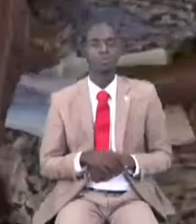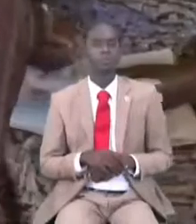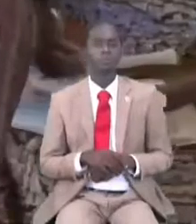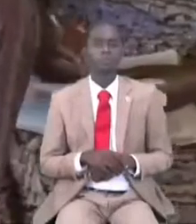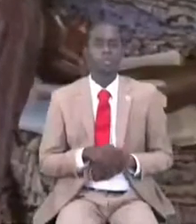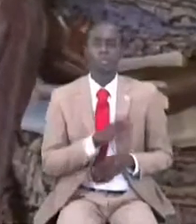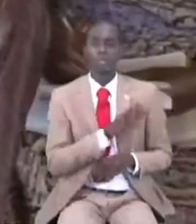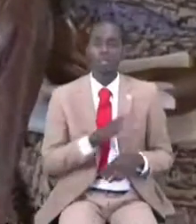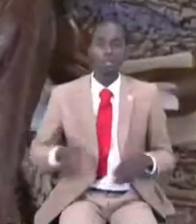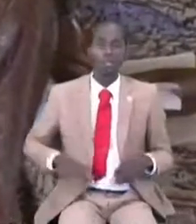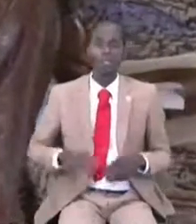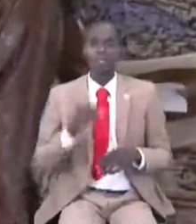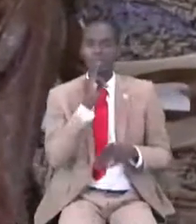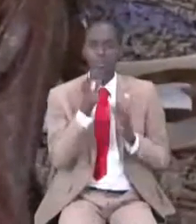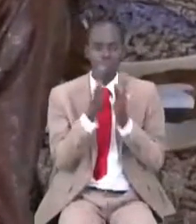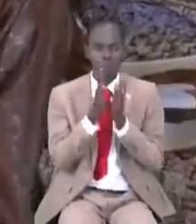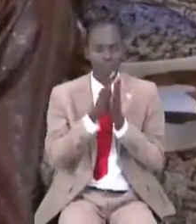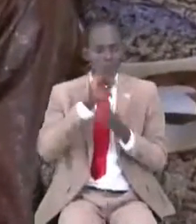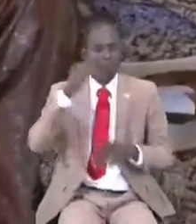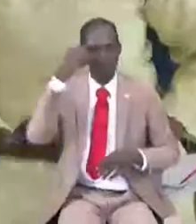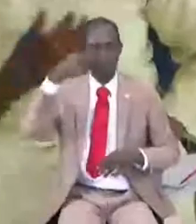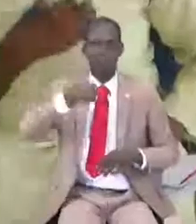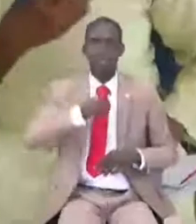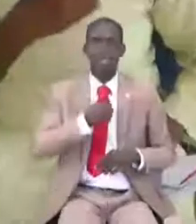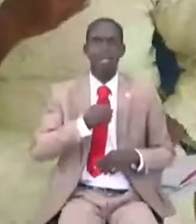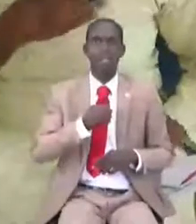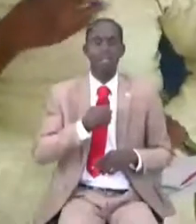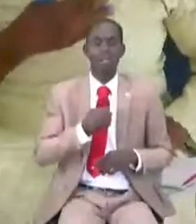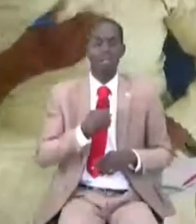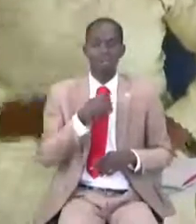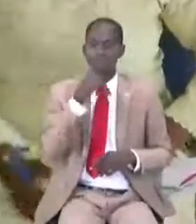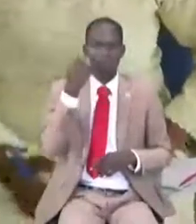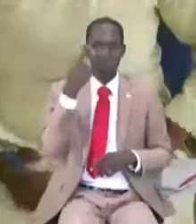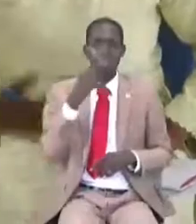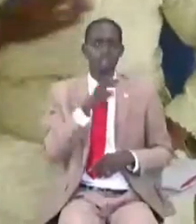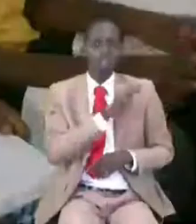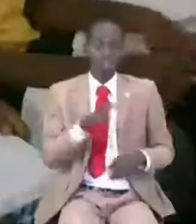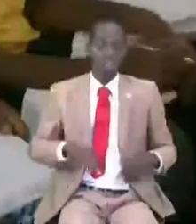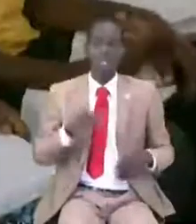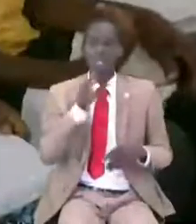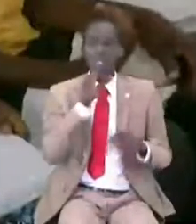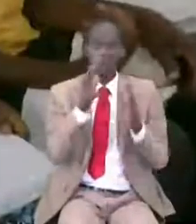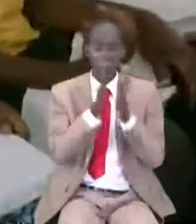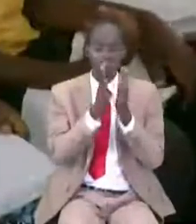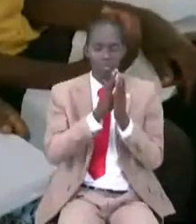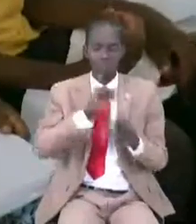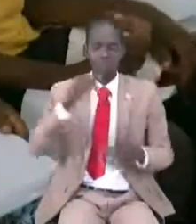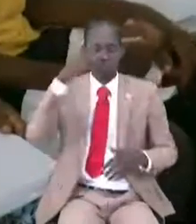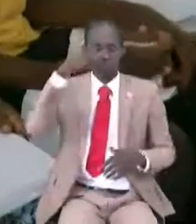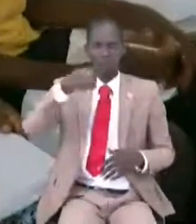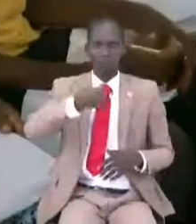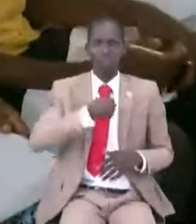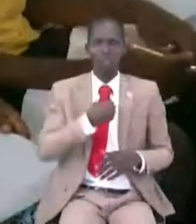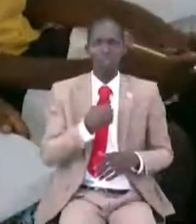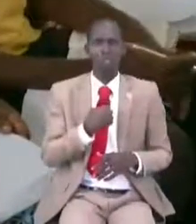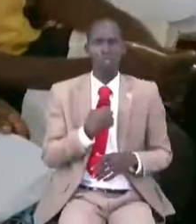Christ prie pour moi. Je crois que vous allez le personnaliser, vous allez le dire pour vous-même. Christ prie pour moi. Pour toi-même, Christ